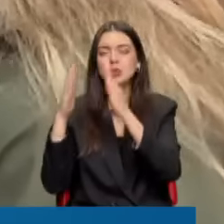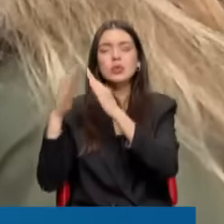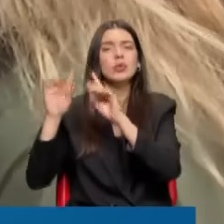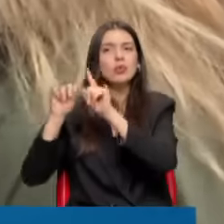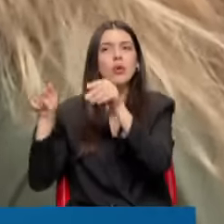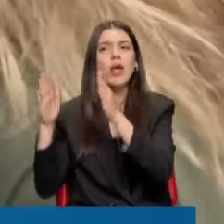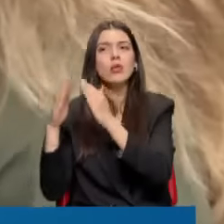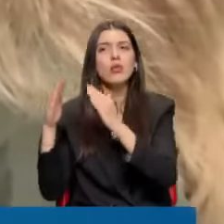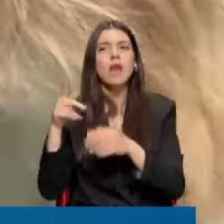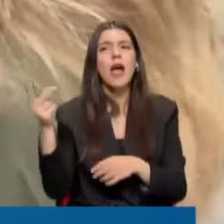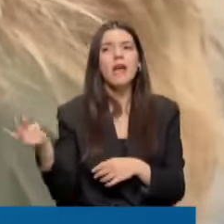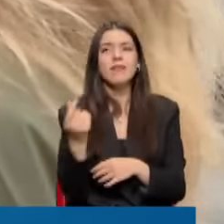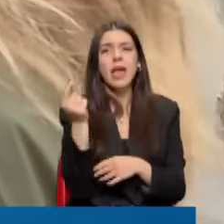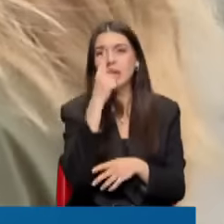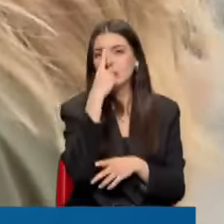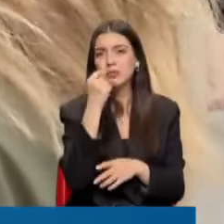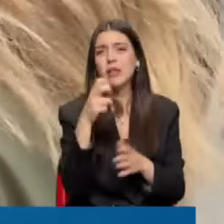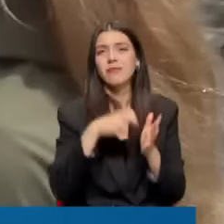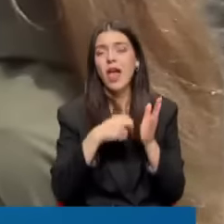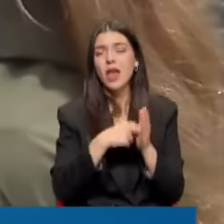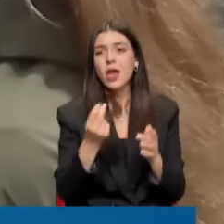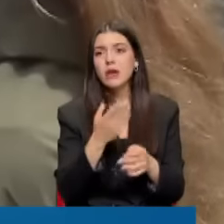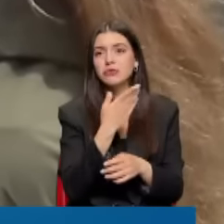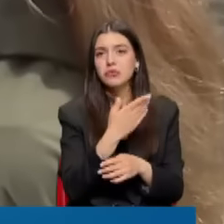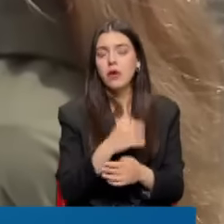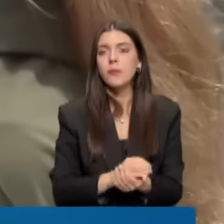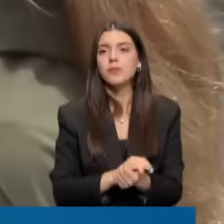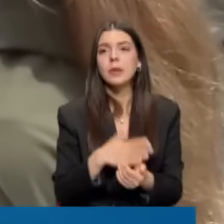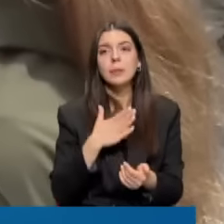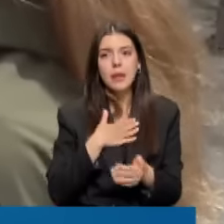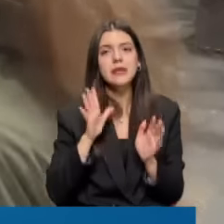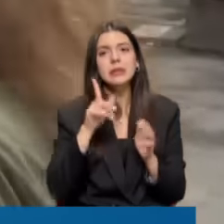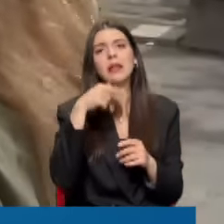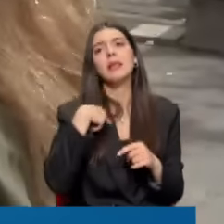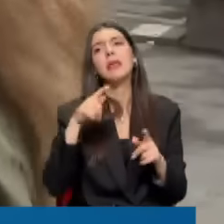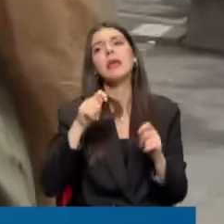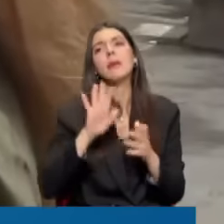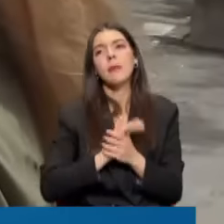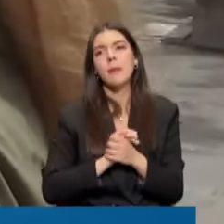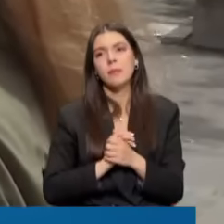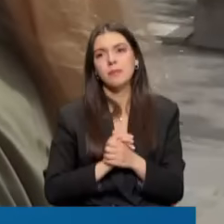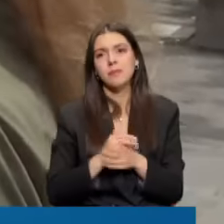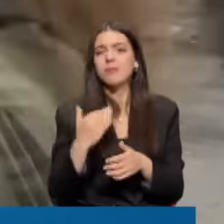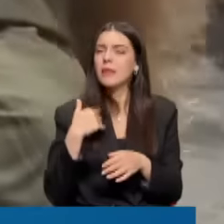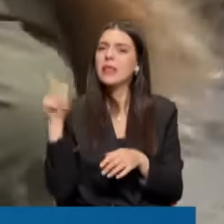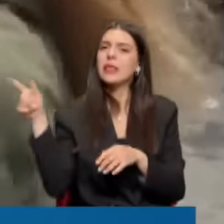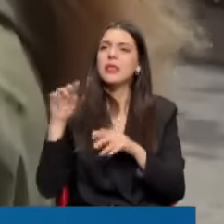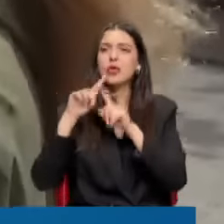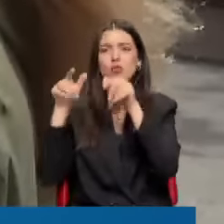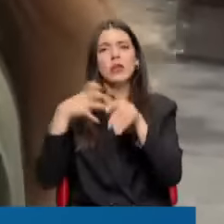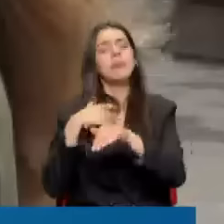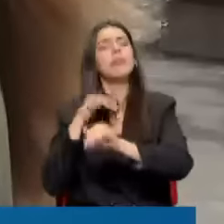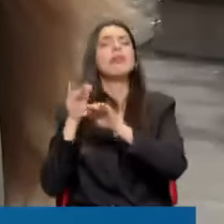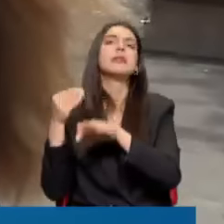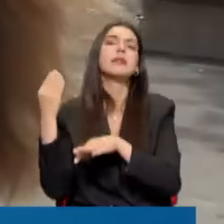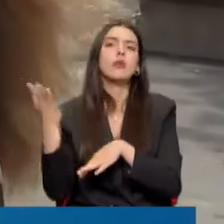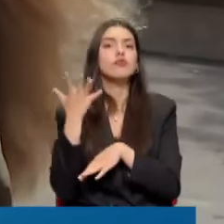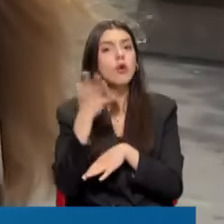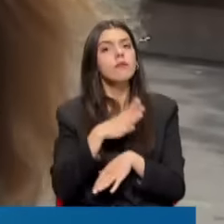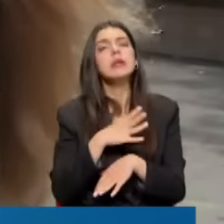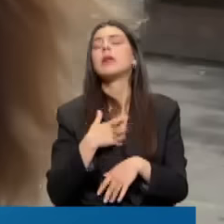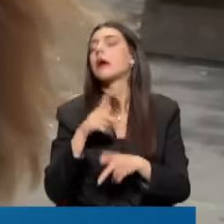esnafın kaçıracağı 100 yani mevzu yok Ben zaten onu yapmam Es arkasındayım çok verse yine de yapmaz